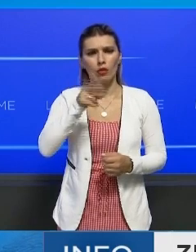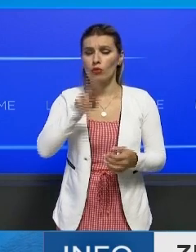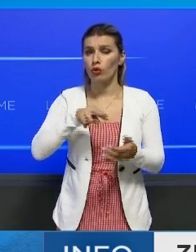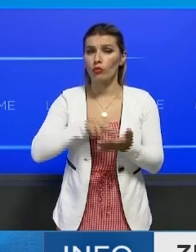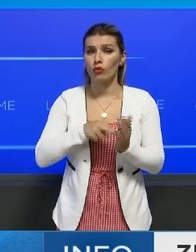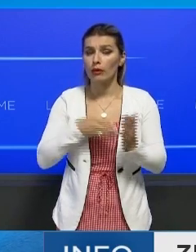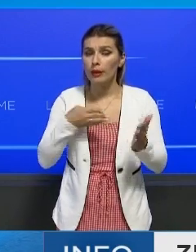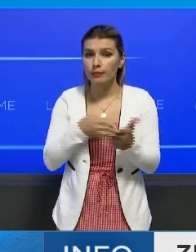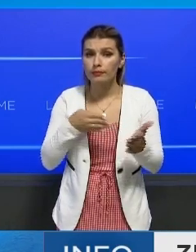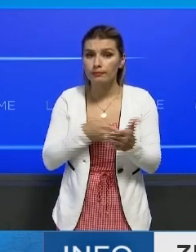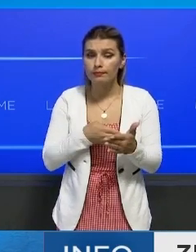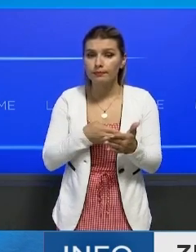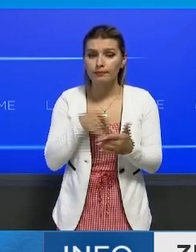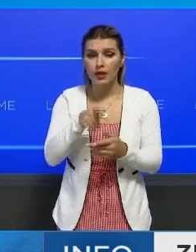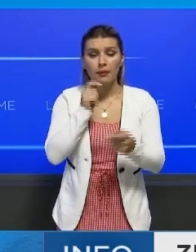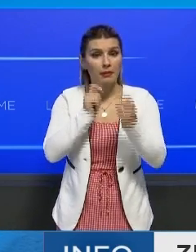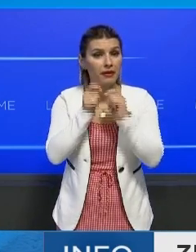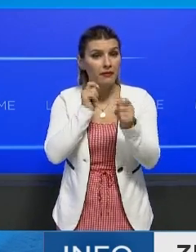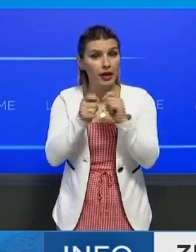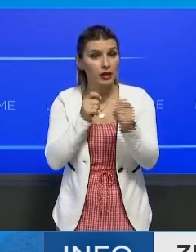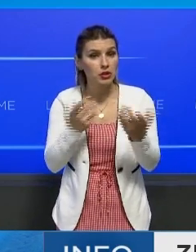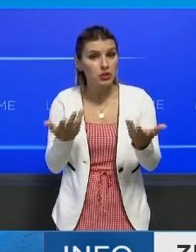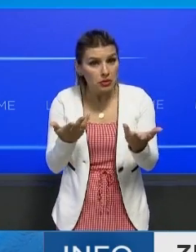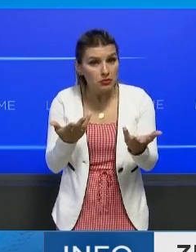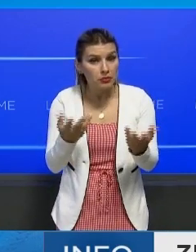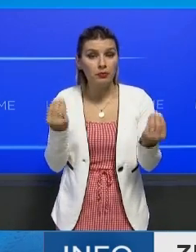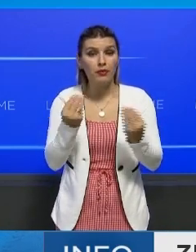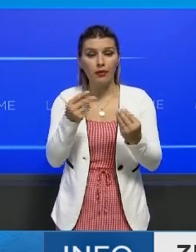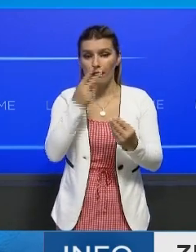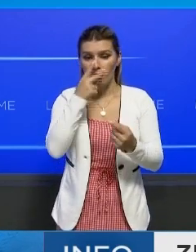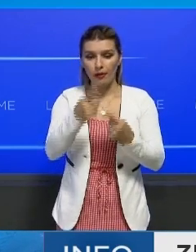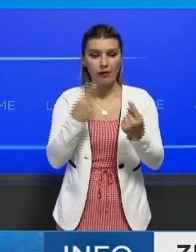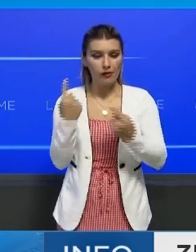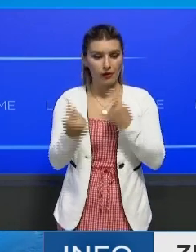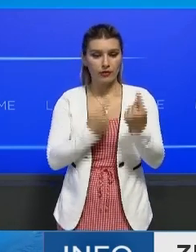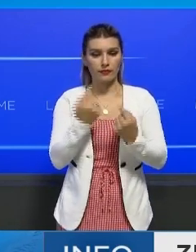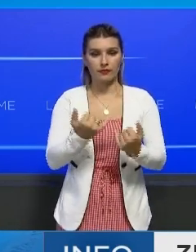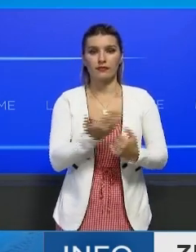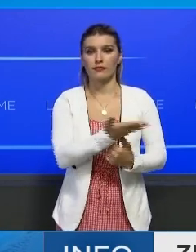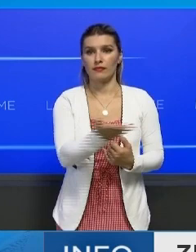në implementimin e kësaj marrëveshjeje, marrë parasysh gjendjen në veri të vendit